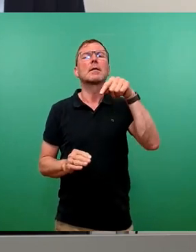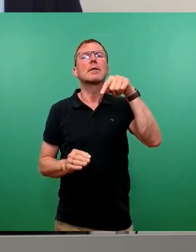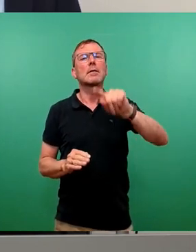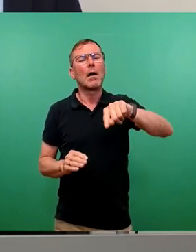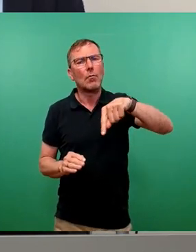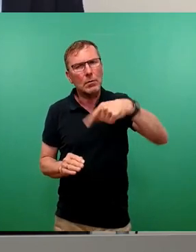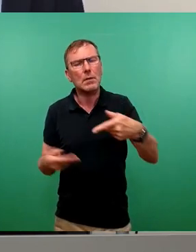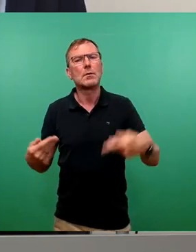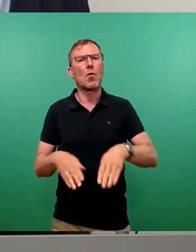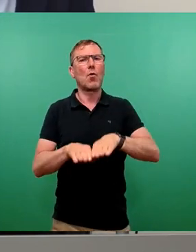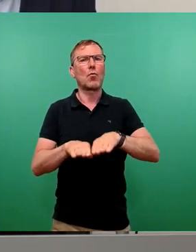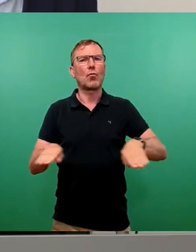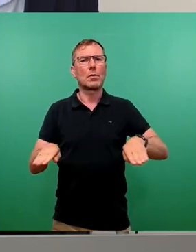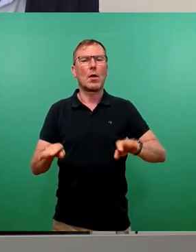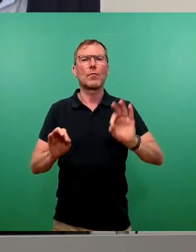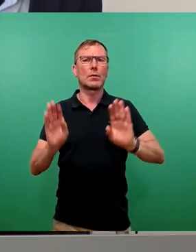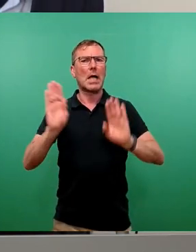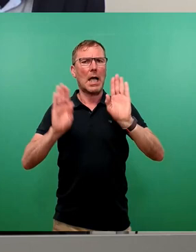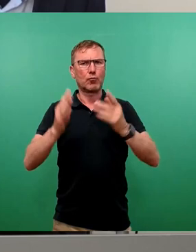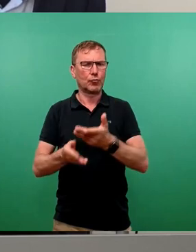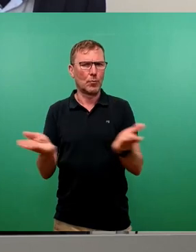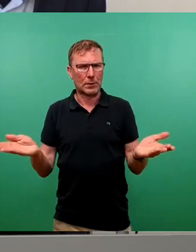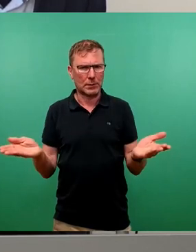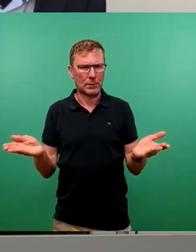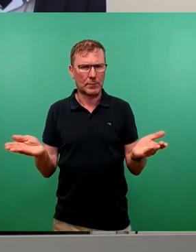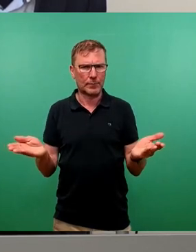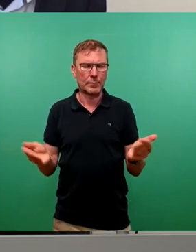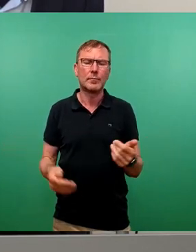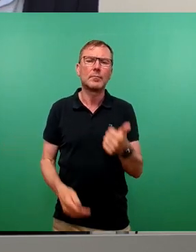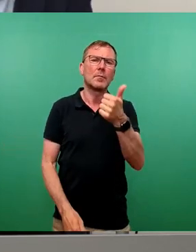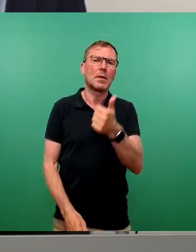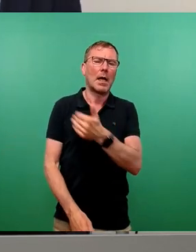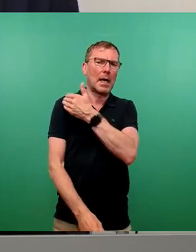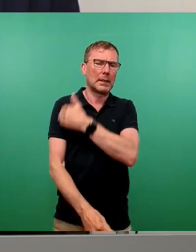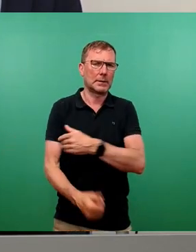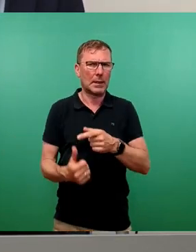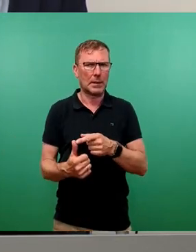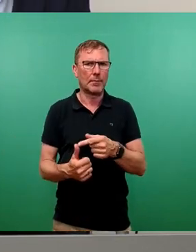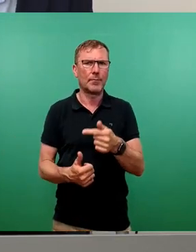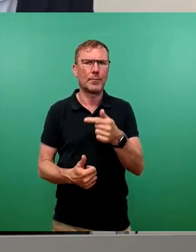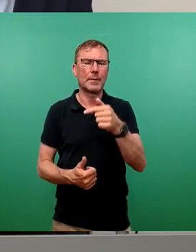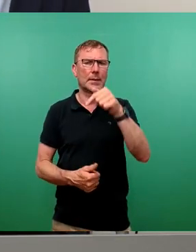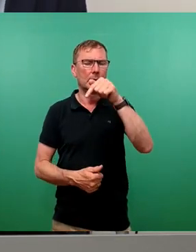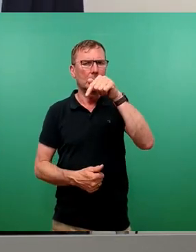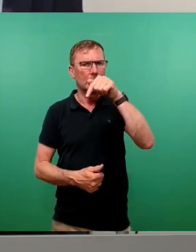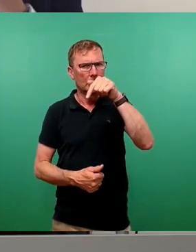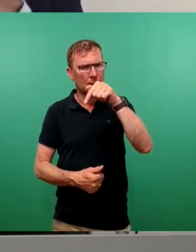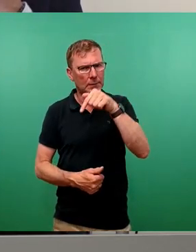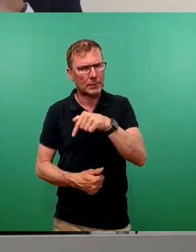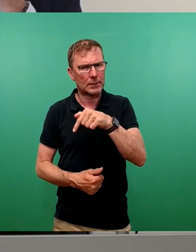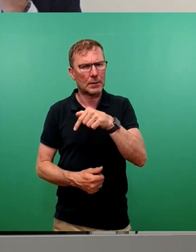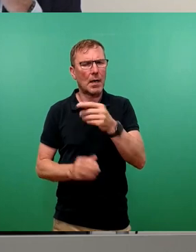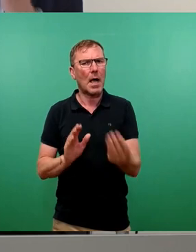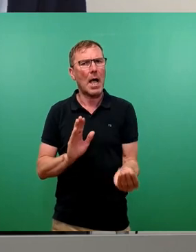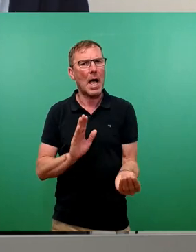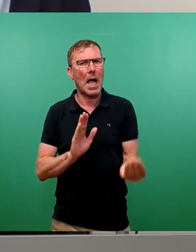der Abstimmung ist. Zum einen ist hier noch mal ergänzt,